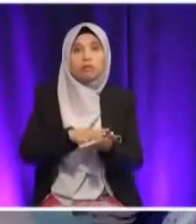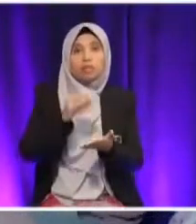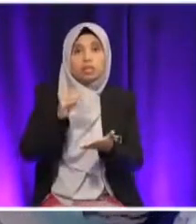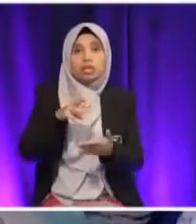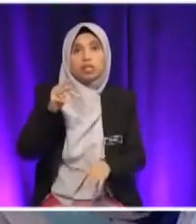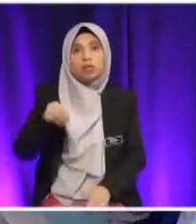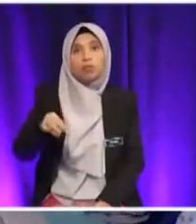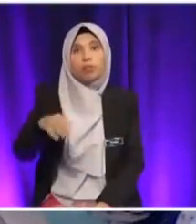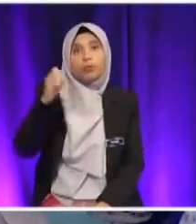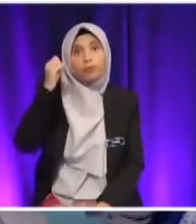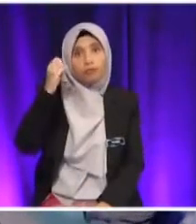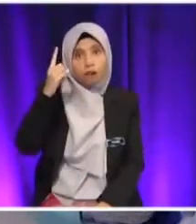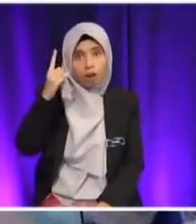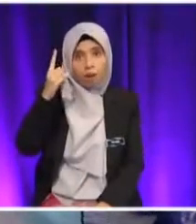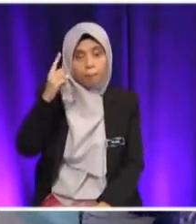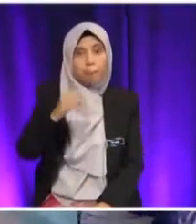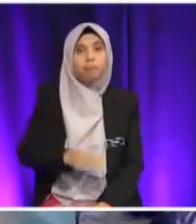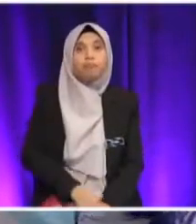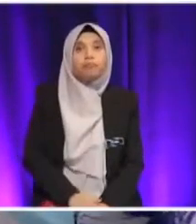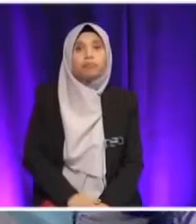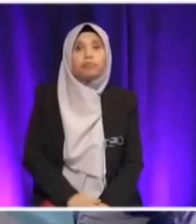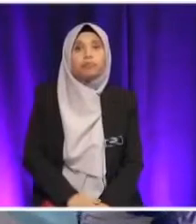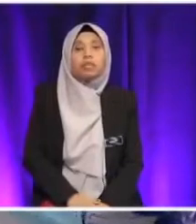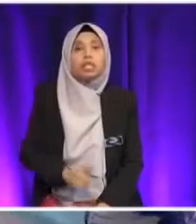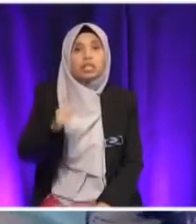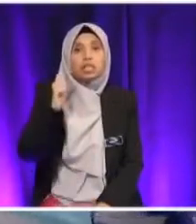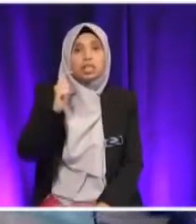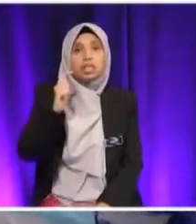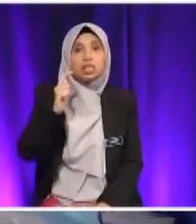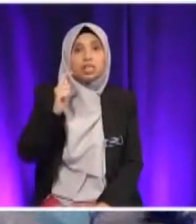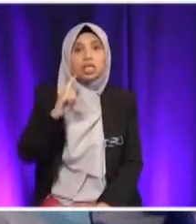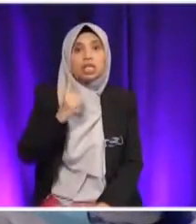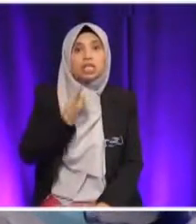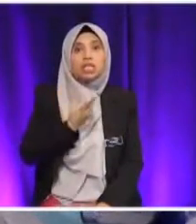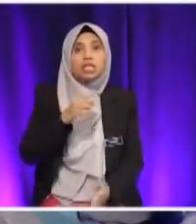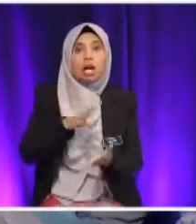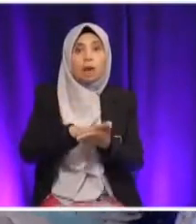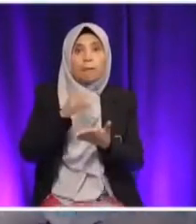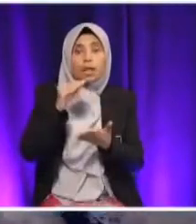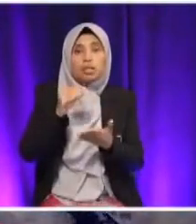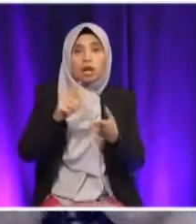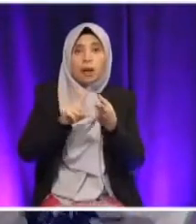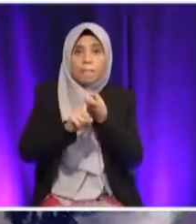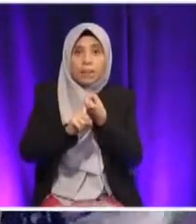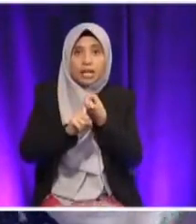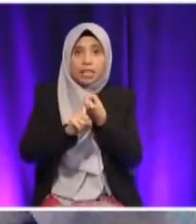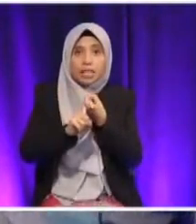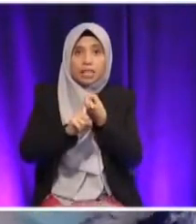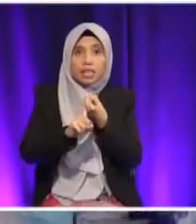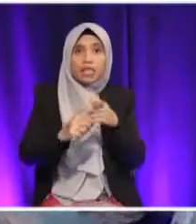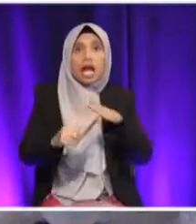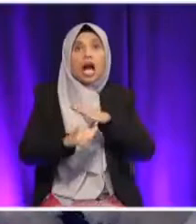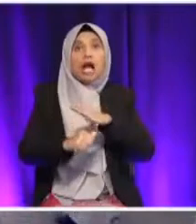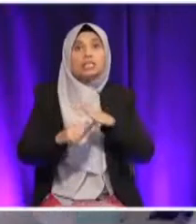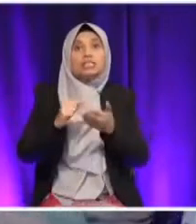faham Oke jadi kesini tadi kita aku kita belajar berkaitan dengan raksasa